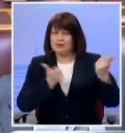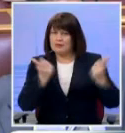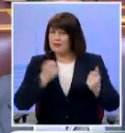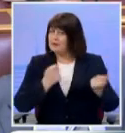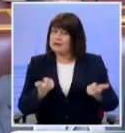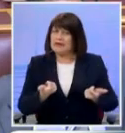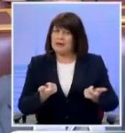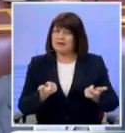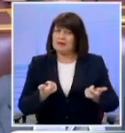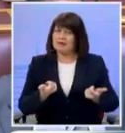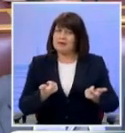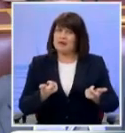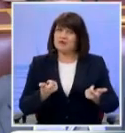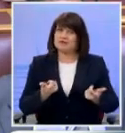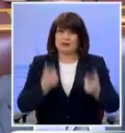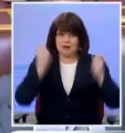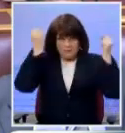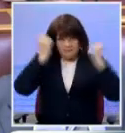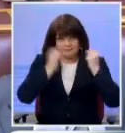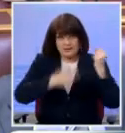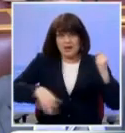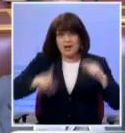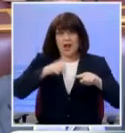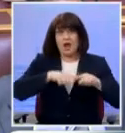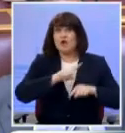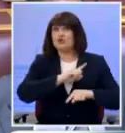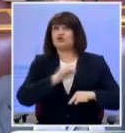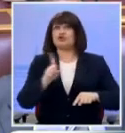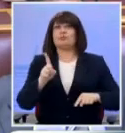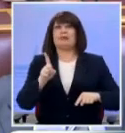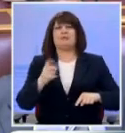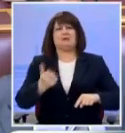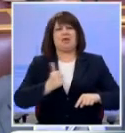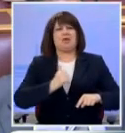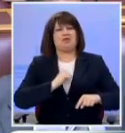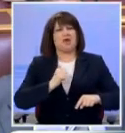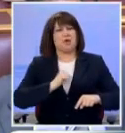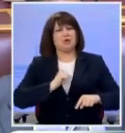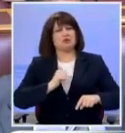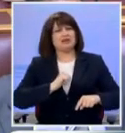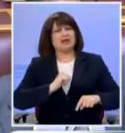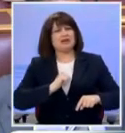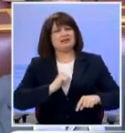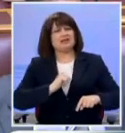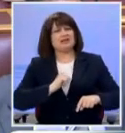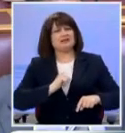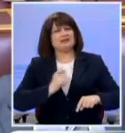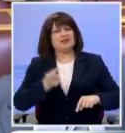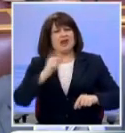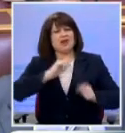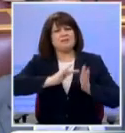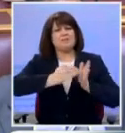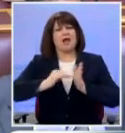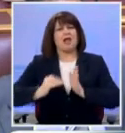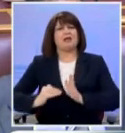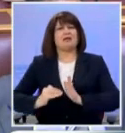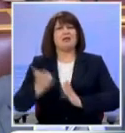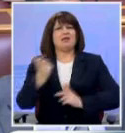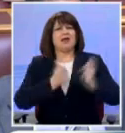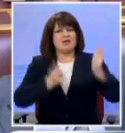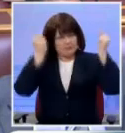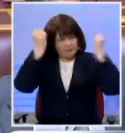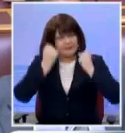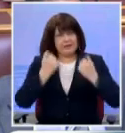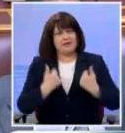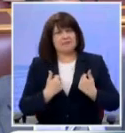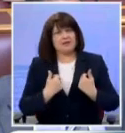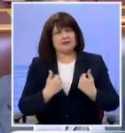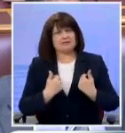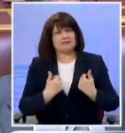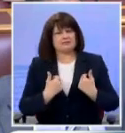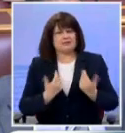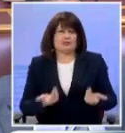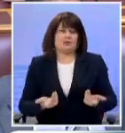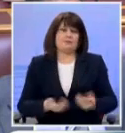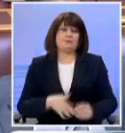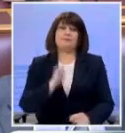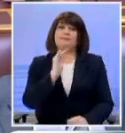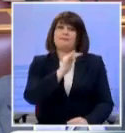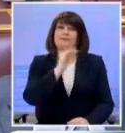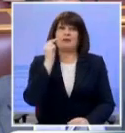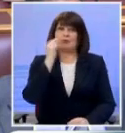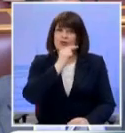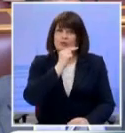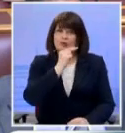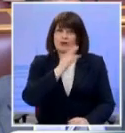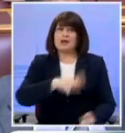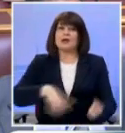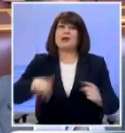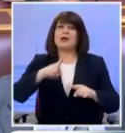πληρώσουμε εμείς και των Νταβατζίδων και των υπαλλήλων τους τα δάνεια. Κύριε Πρωθυπουργέ, ο